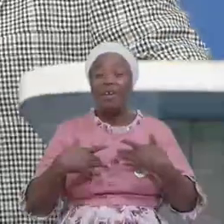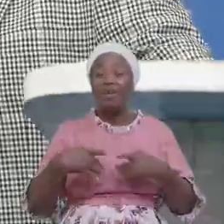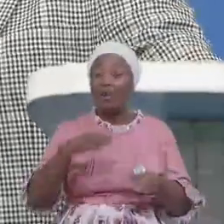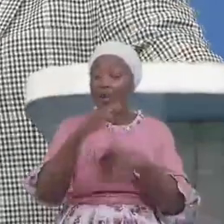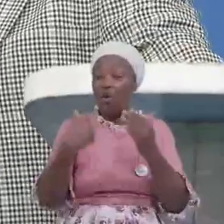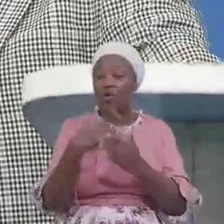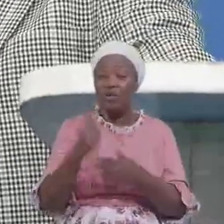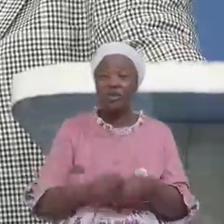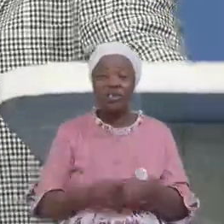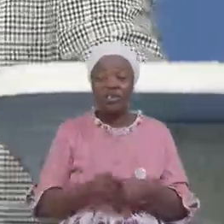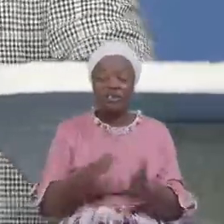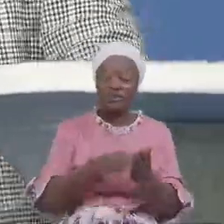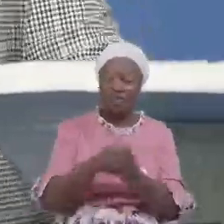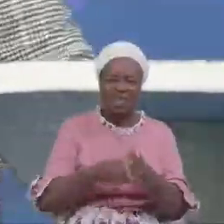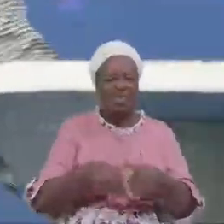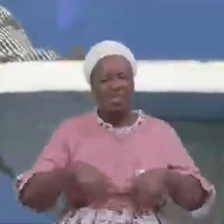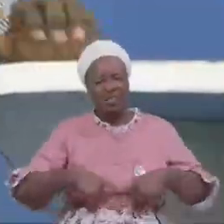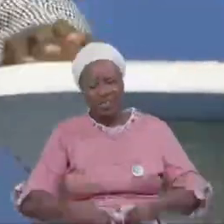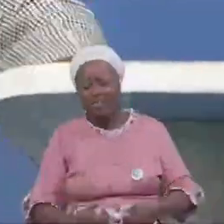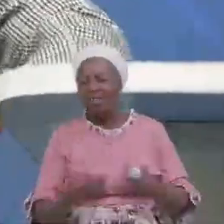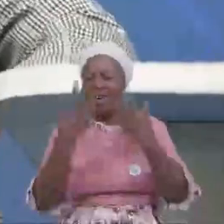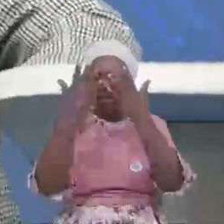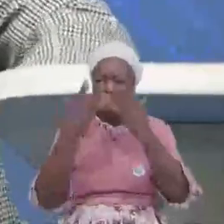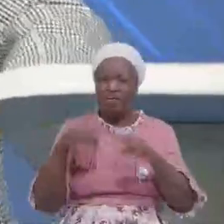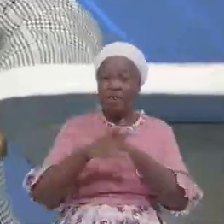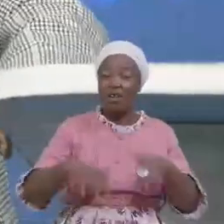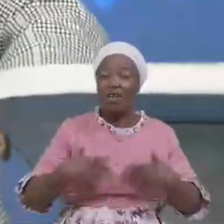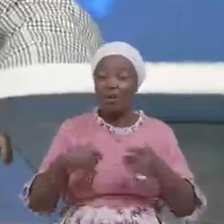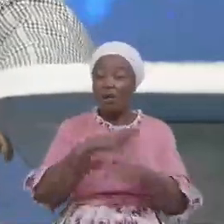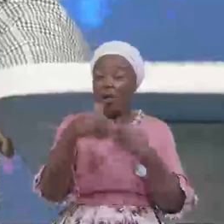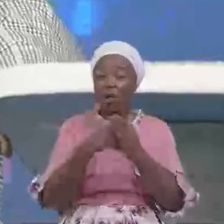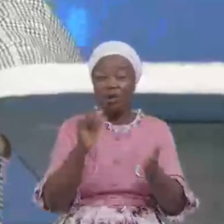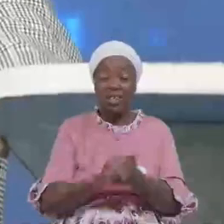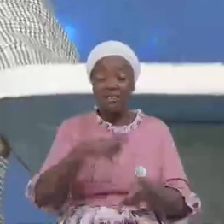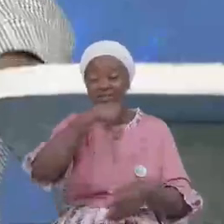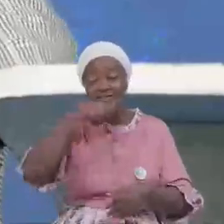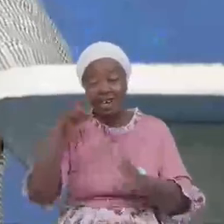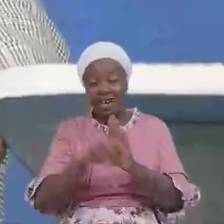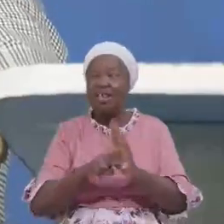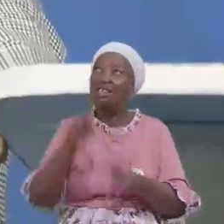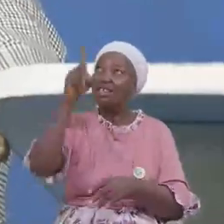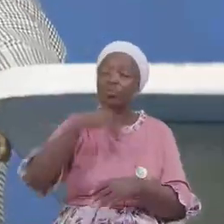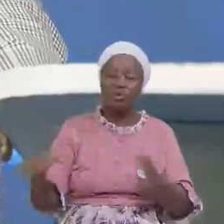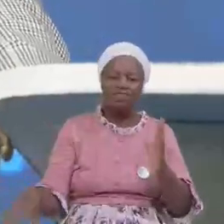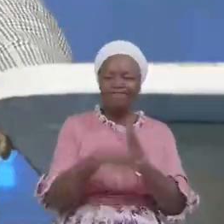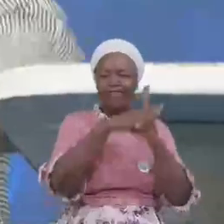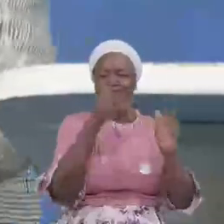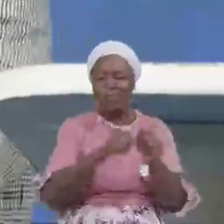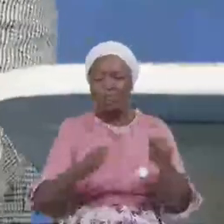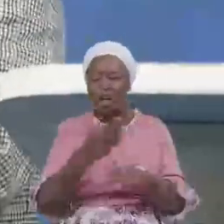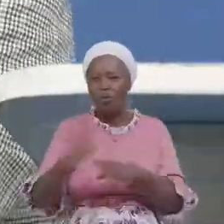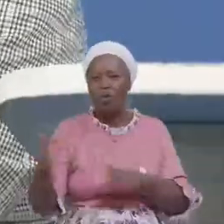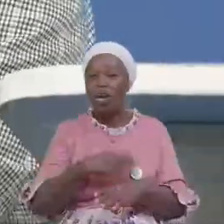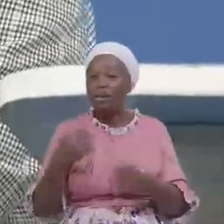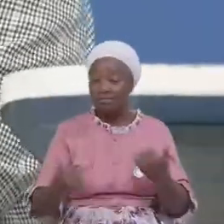vie, toute la sécheresse de ta vie, tout ce qui est sec, il va tout chasser et ce